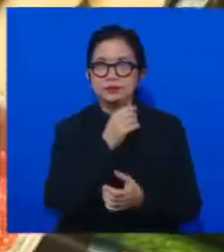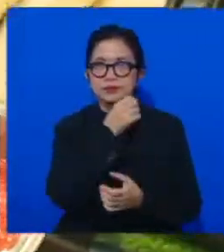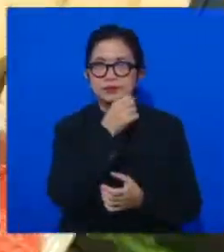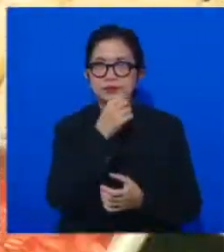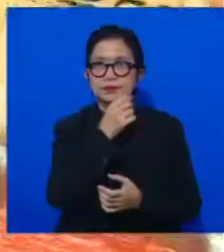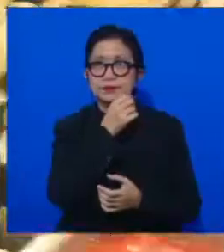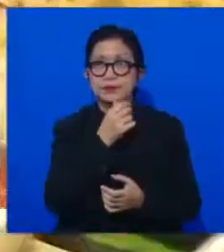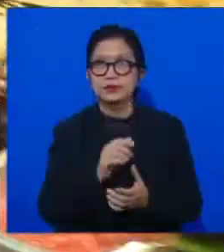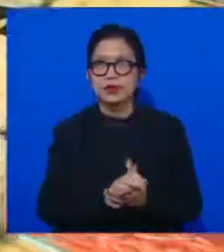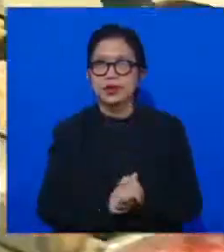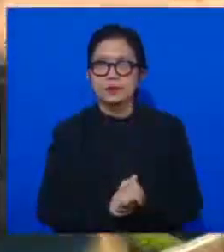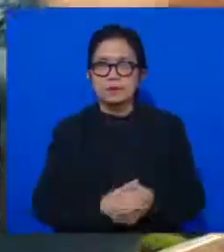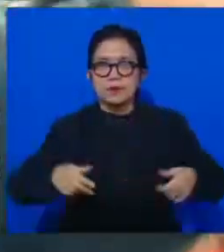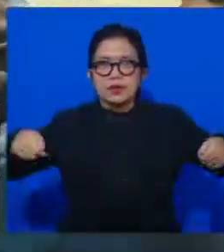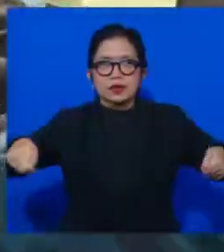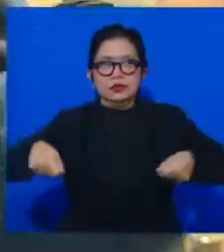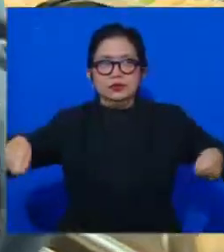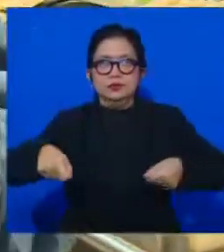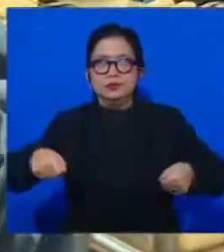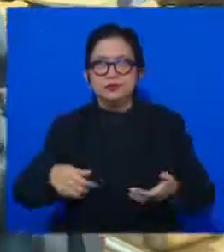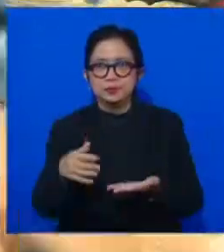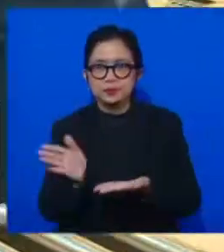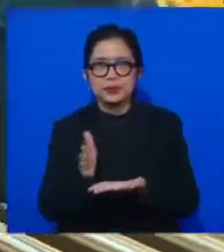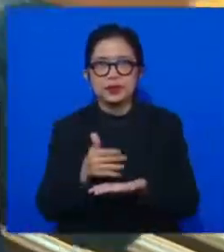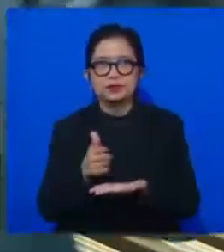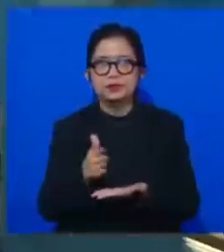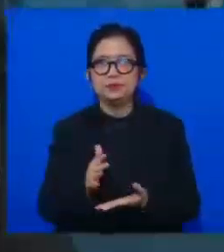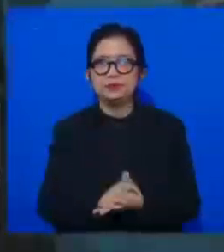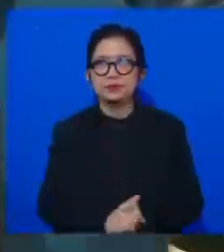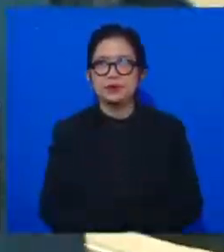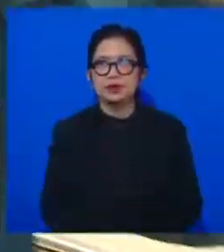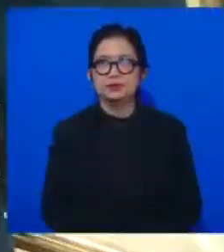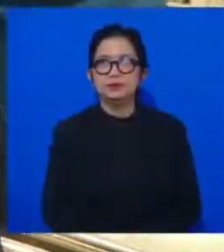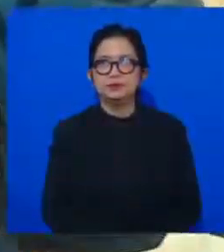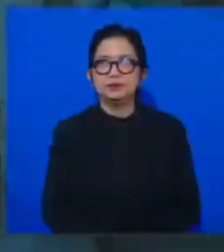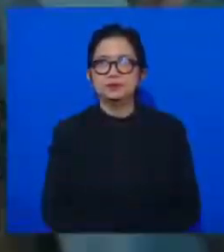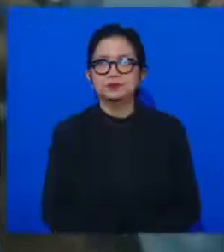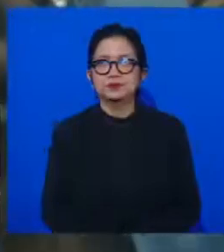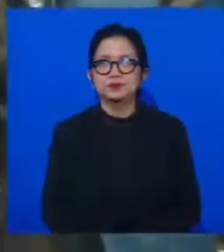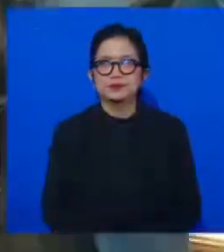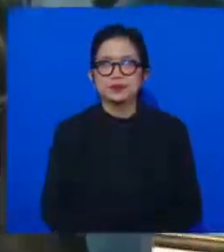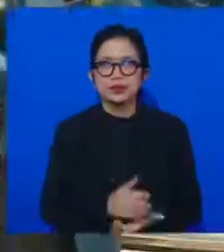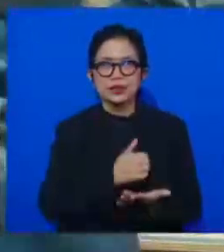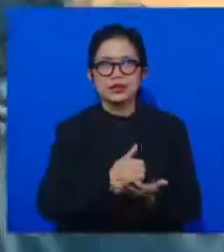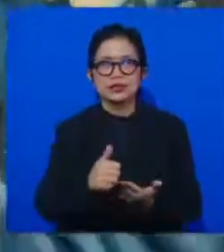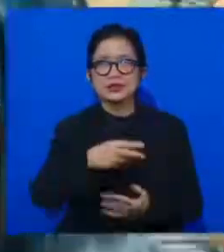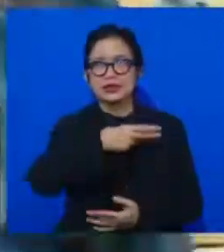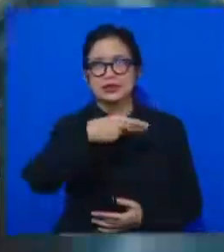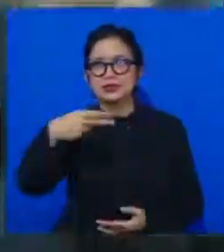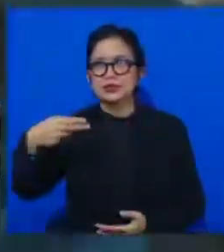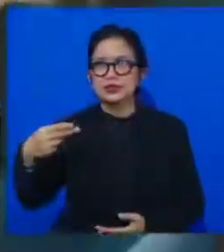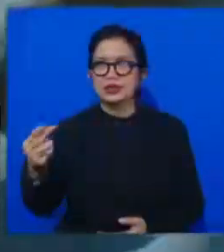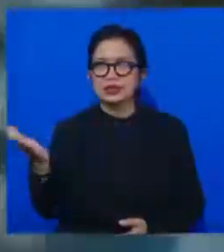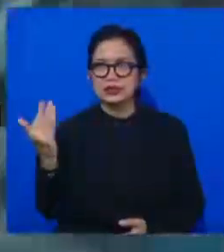juga lengkap. Ini bisa digoreng maupun dibakar. Tapi kita juga ada menu khas Indonesia ya, ini siapa yang gak suka?